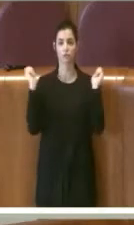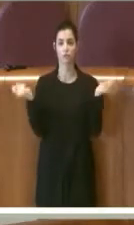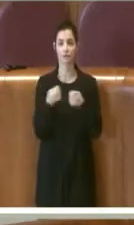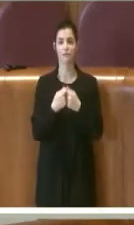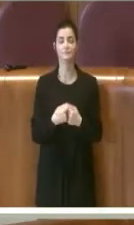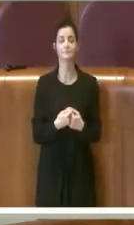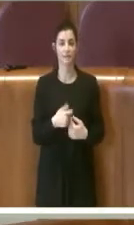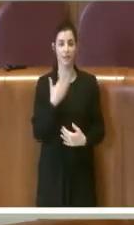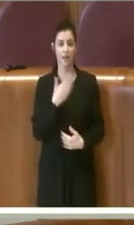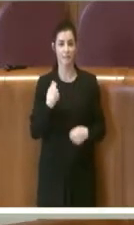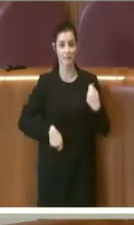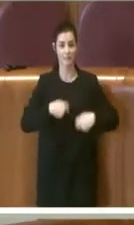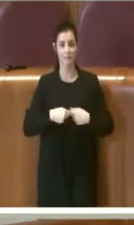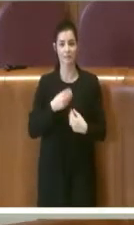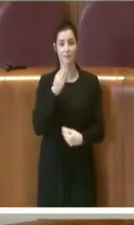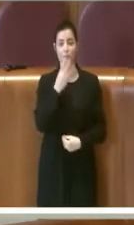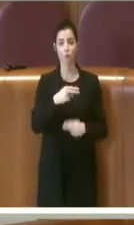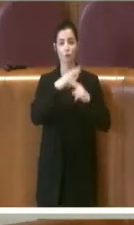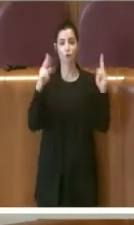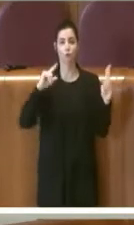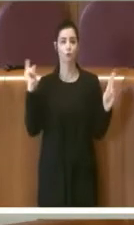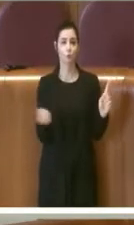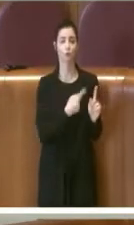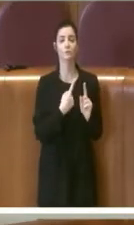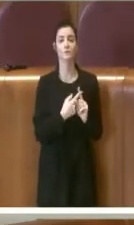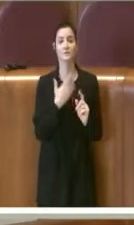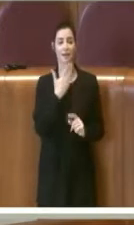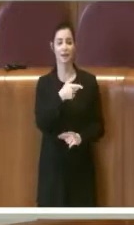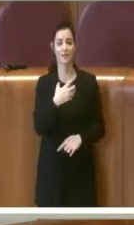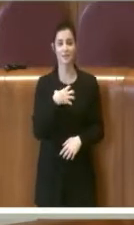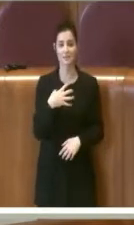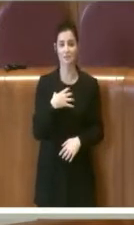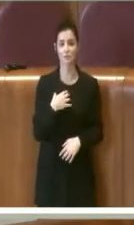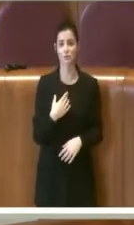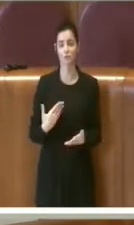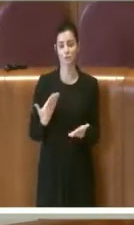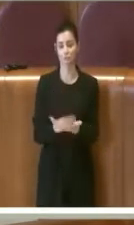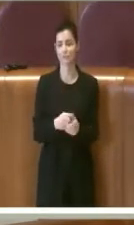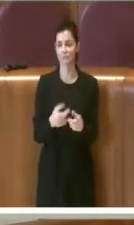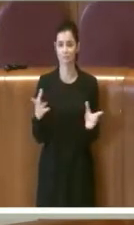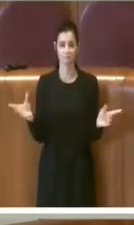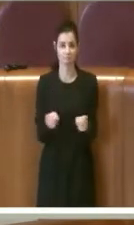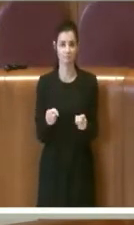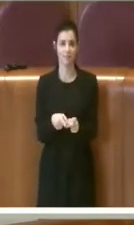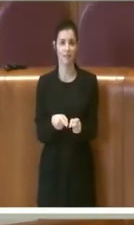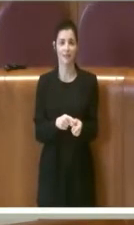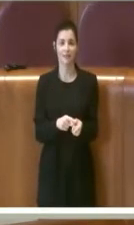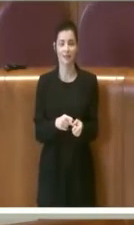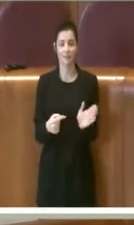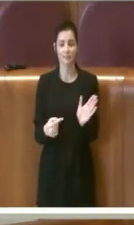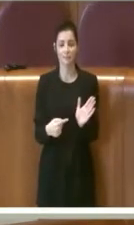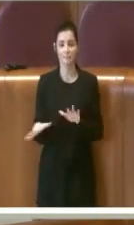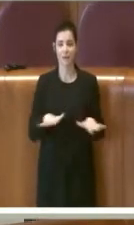Sì, grazie Presidente, buongiorno a tutti, grazie all'Assessora per l'esposizione della sintetica della manovra.